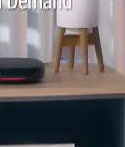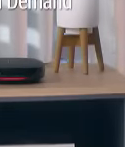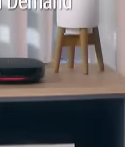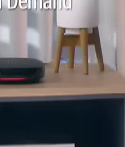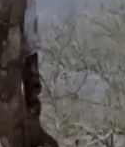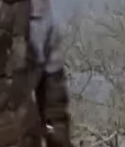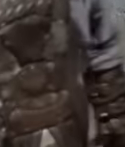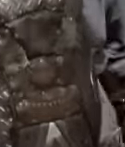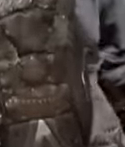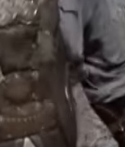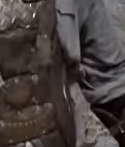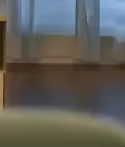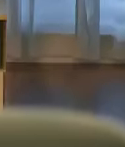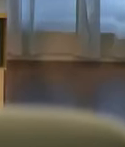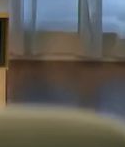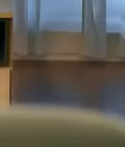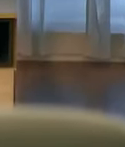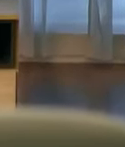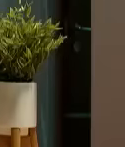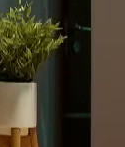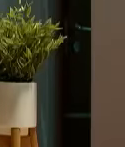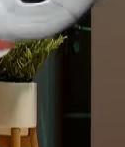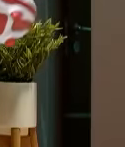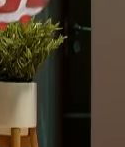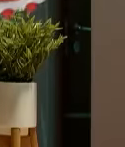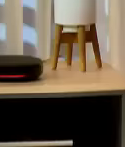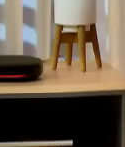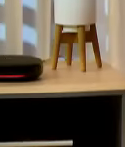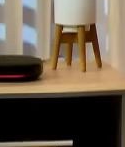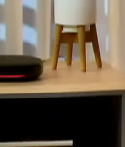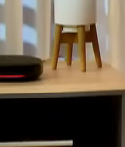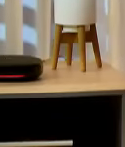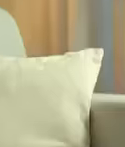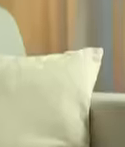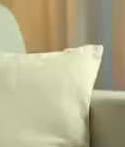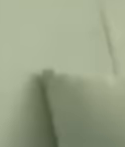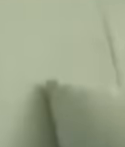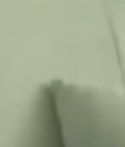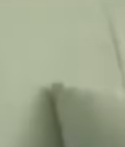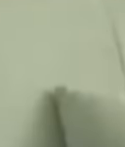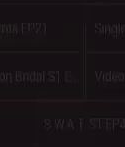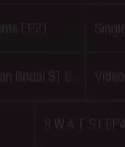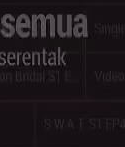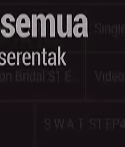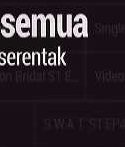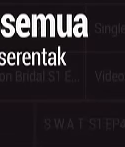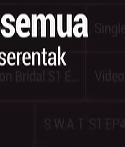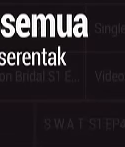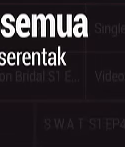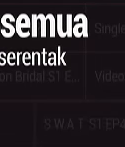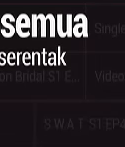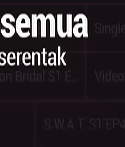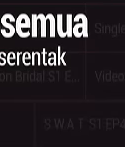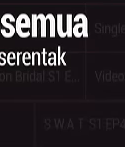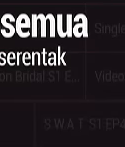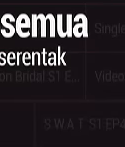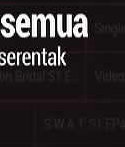dan stream rancangan yang anda suka. Saksikan Premier League dalam 4K. Tiada masa nak tengok